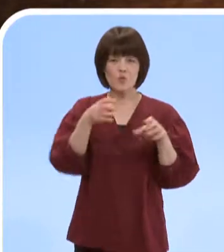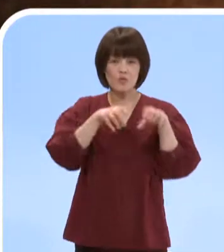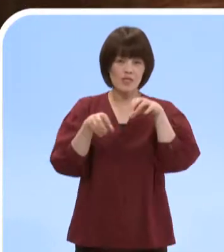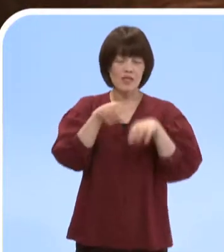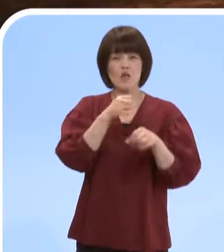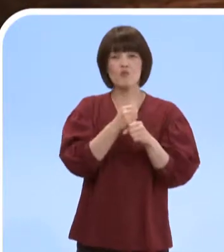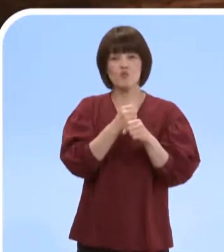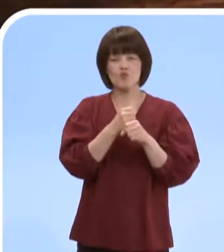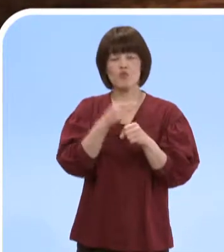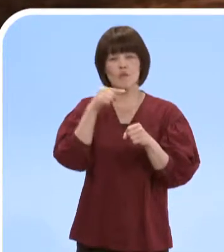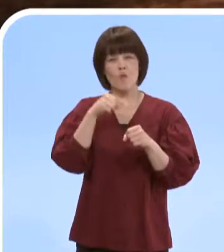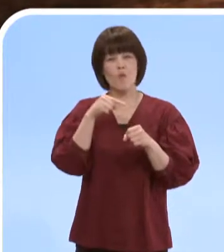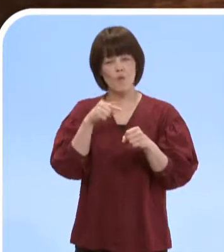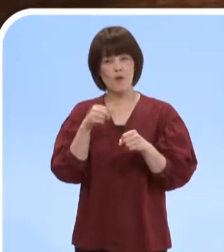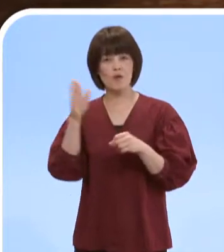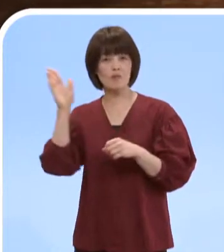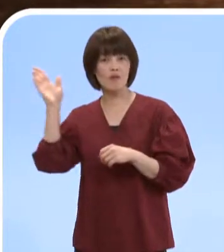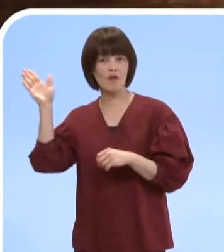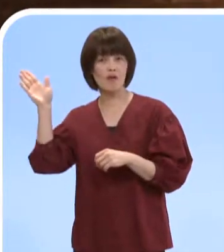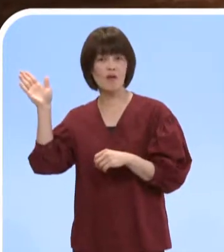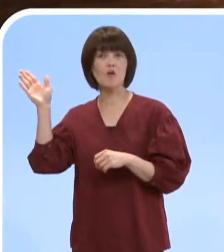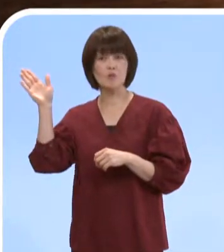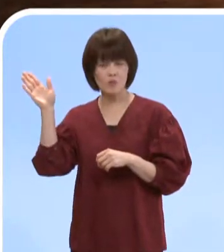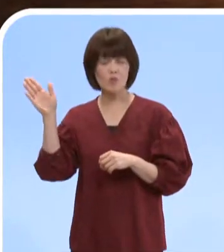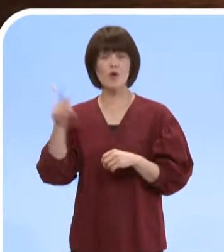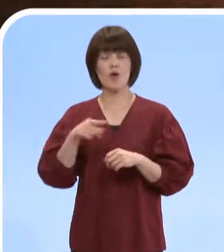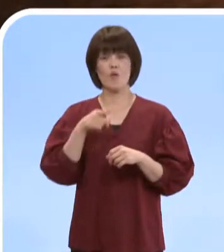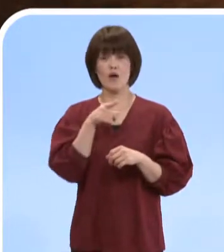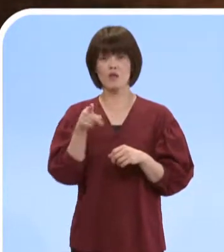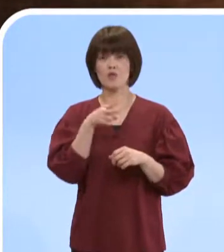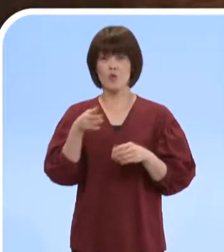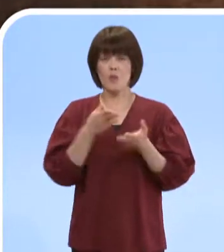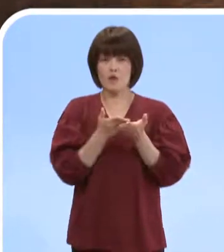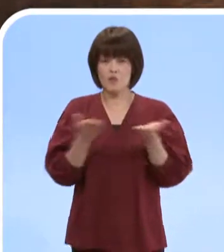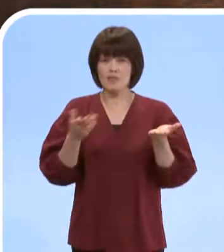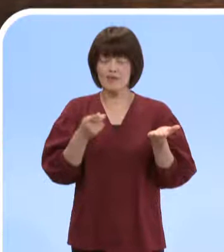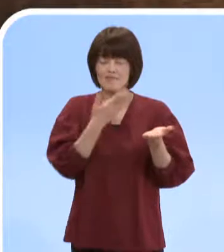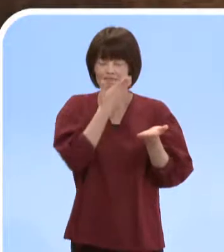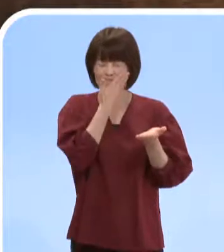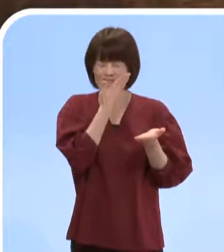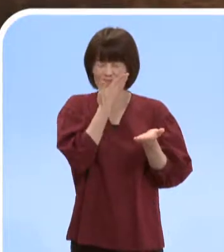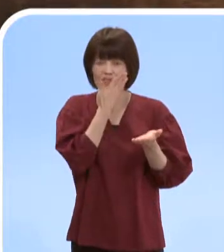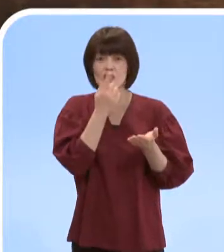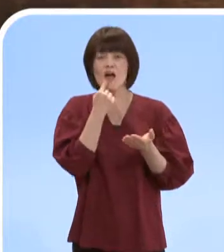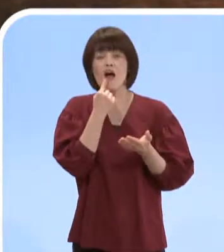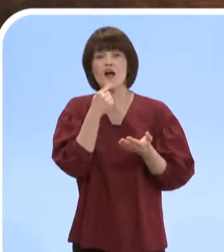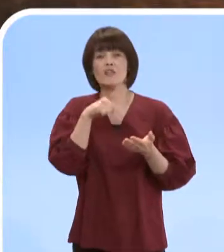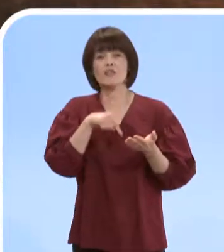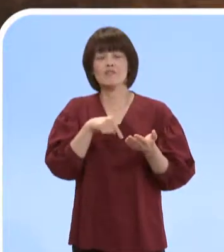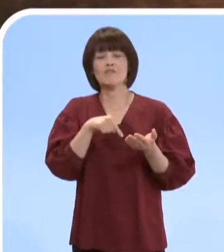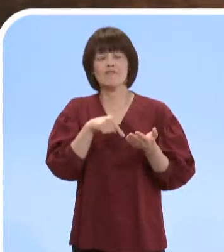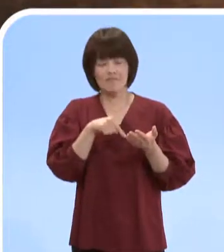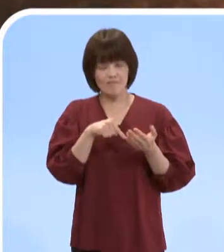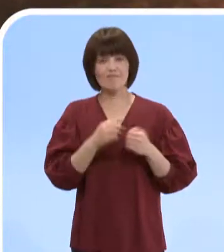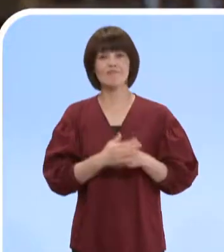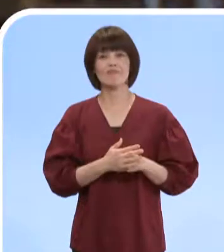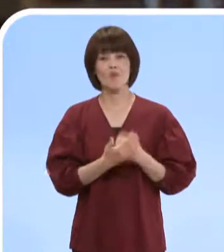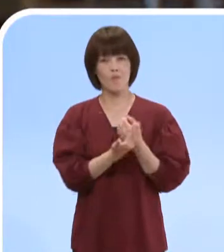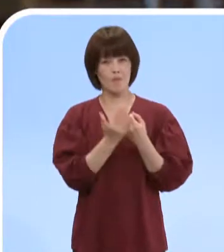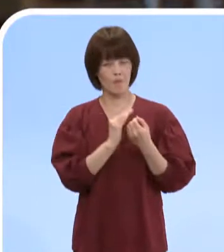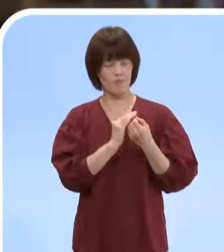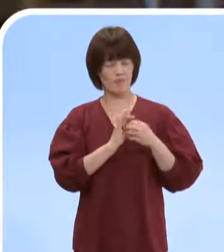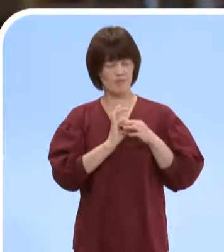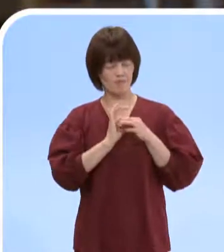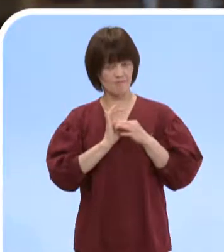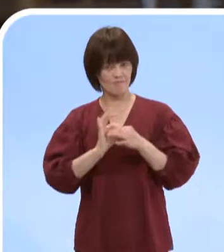、それだけは守らないと蕎麦屋が保てないって言われるぐらい、返しは本当に大事なものなんです。